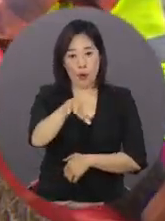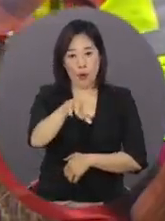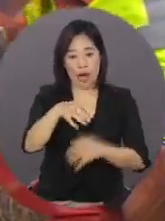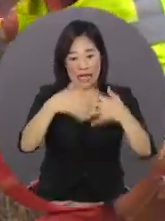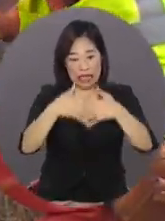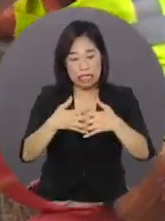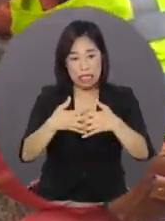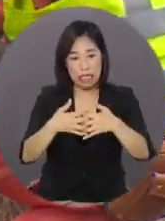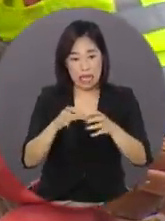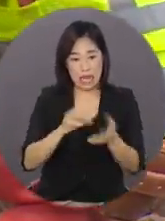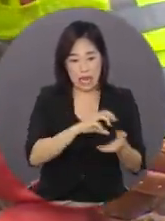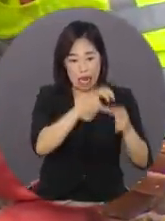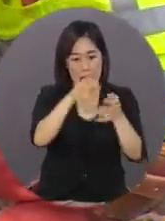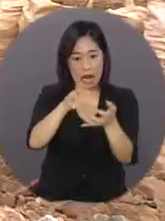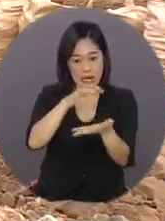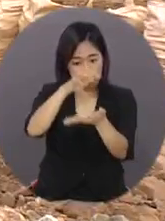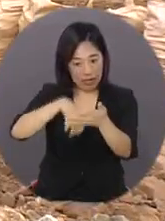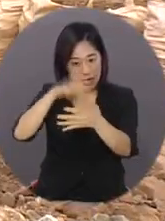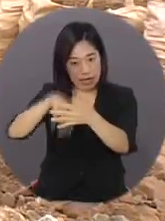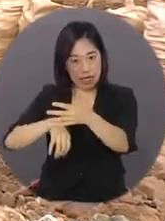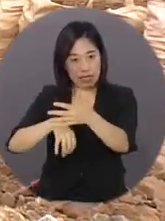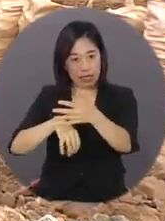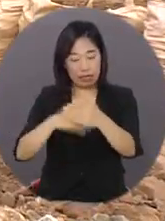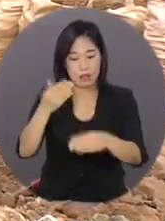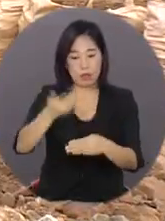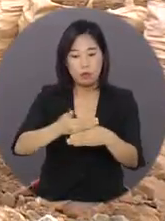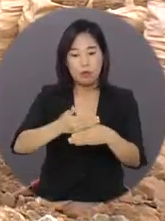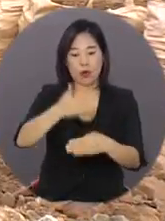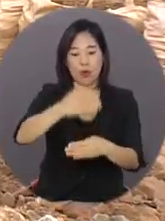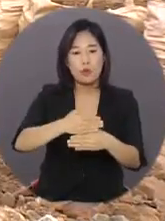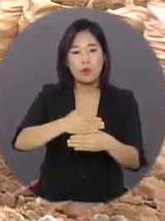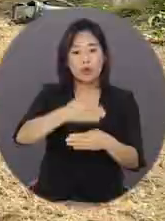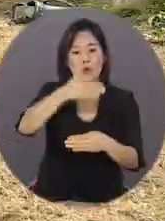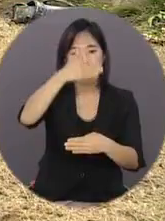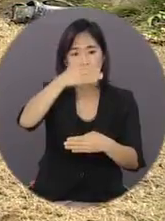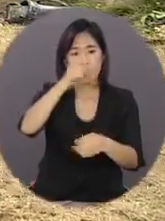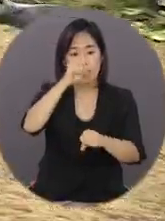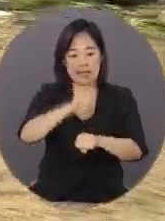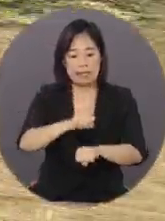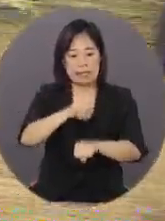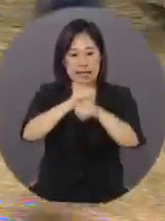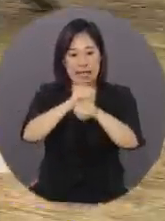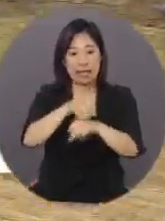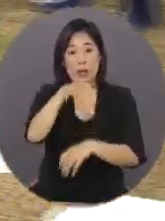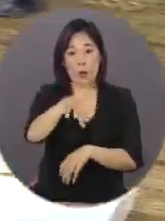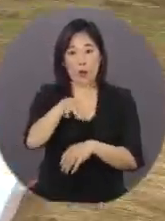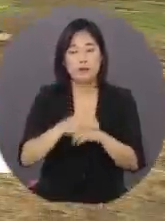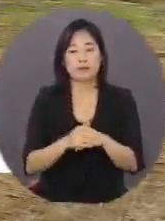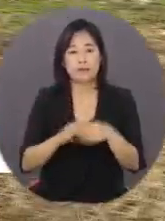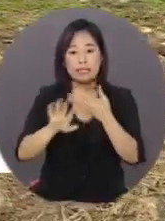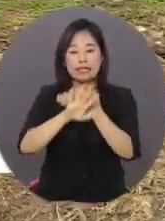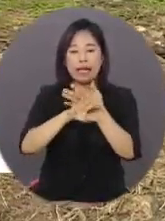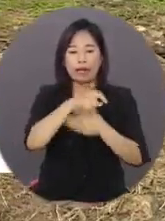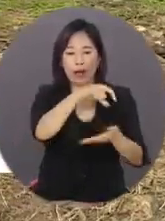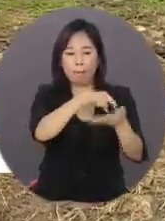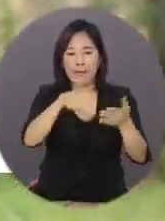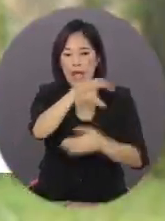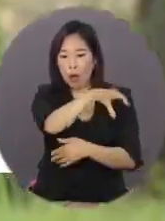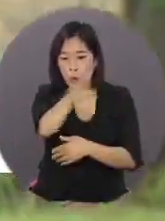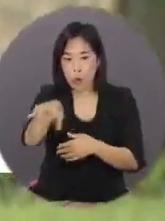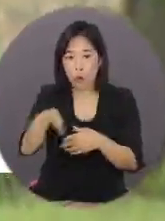중장비가 동원돼 폭우에 무너진 둑을 쌓는 공사가 한창입니다. 또 다른 피해 현장인 해남 포레스트